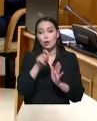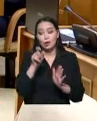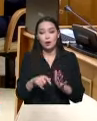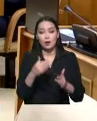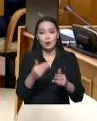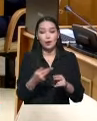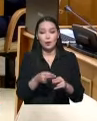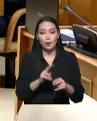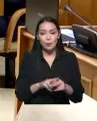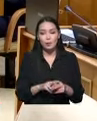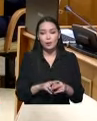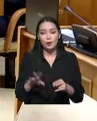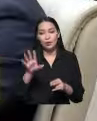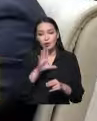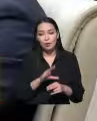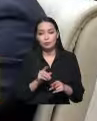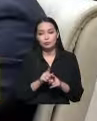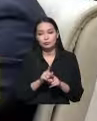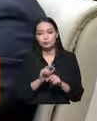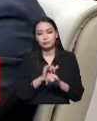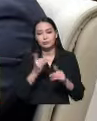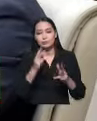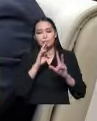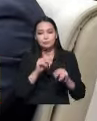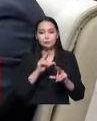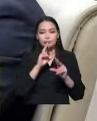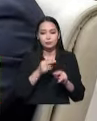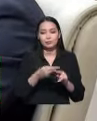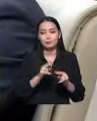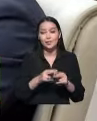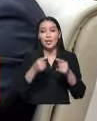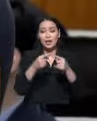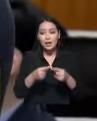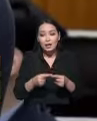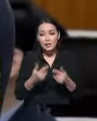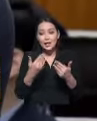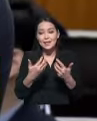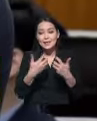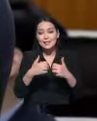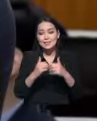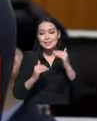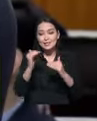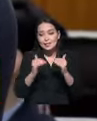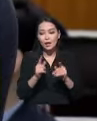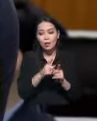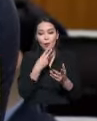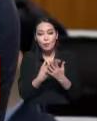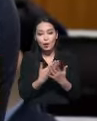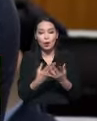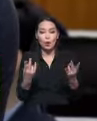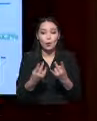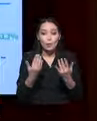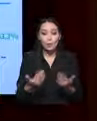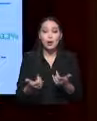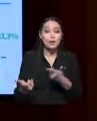істейміз, істеп жатырмыз деген басшының уәдесінен жалықса керек, нақты статистикамен сөйлеуін сұрады. Есеп беруге